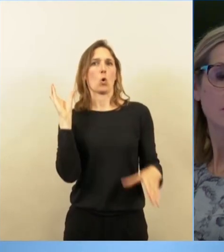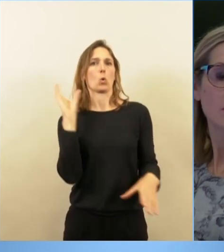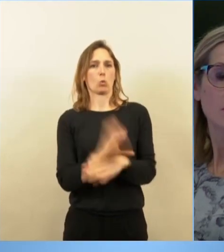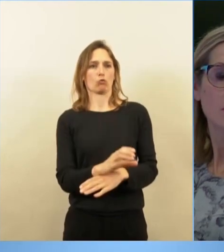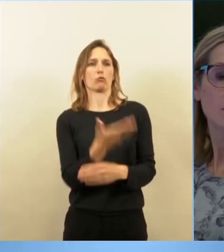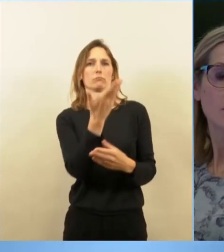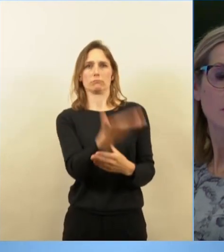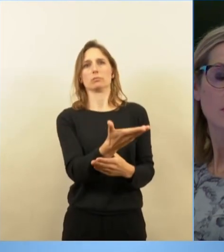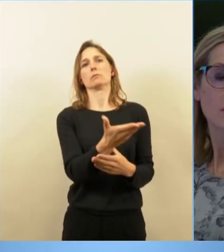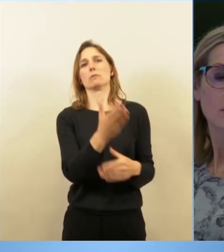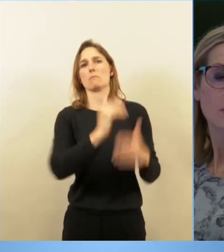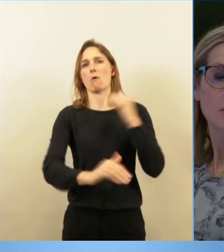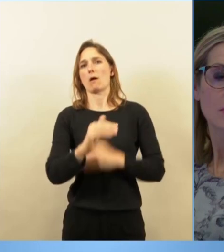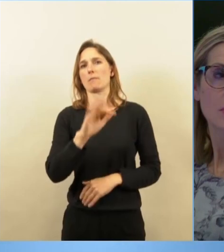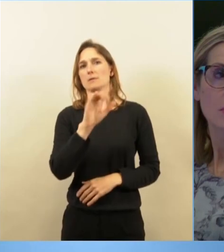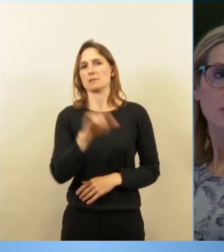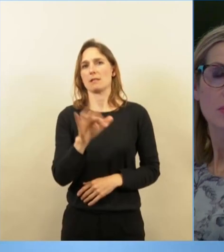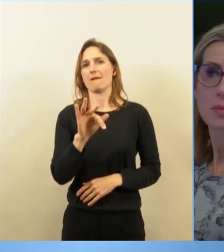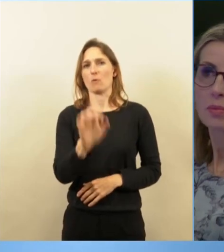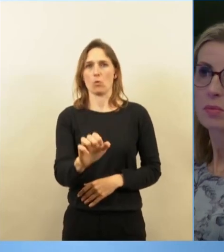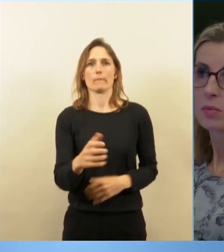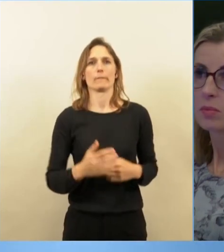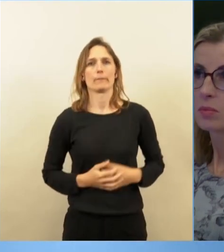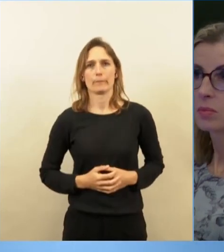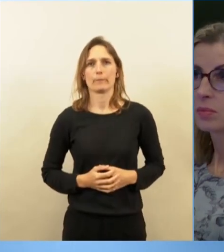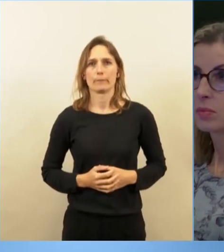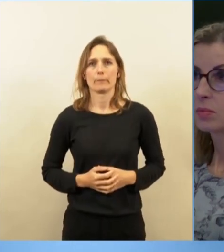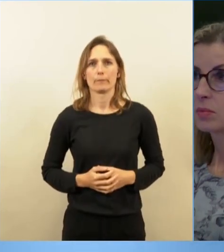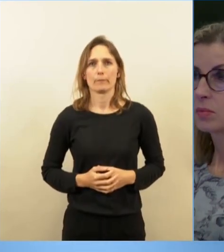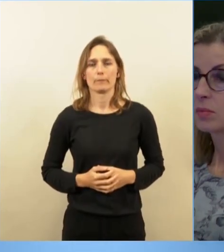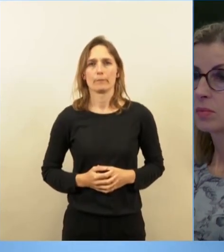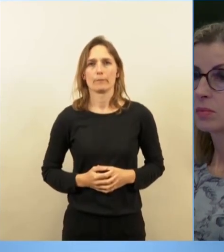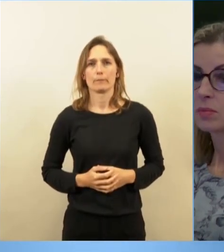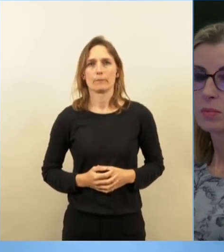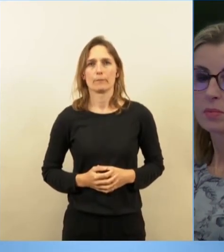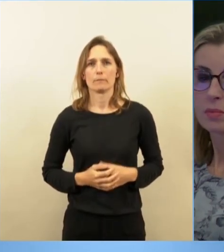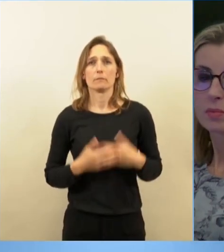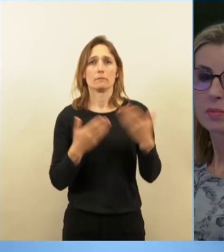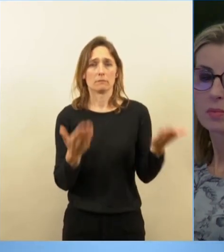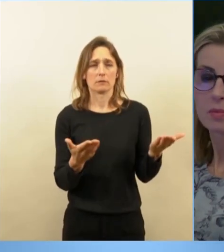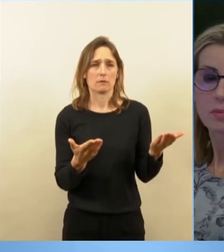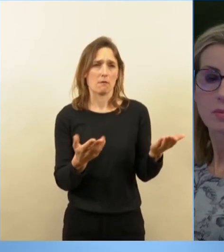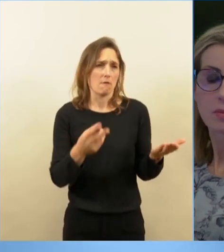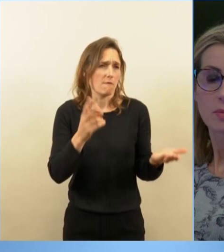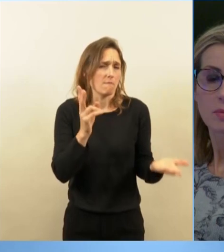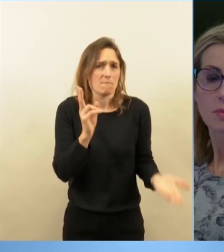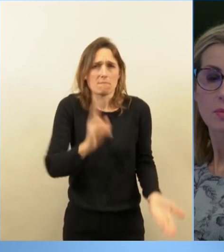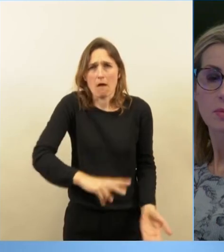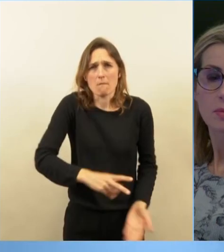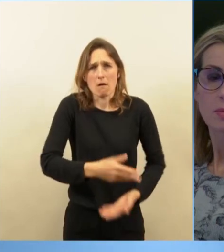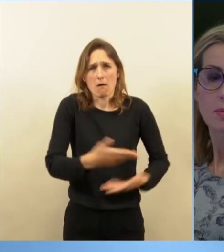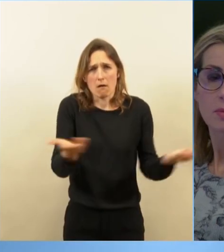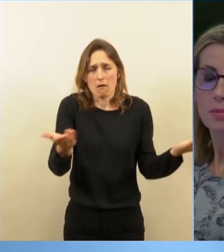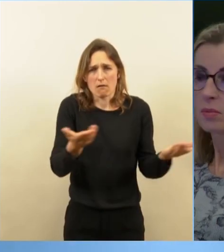plan de ZFE tel qu'il est proposé aujourd'hui vous êtes vraiment vous êtes vraiment des